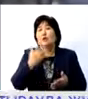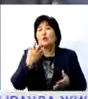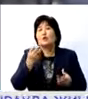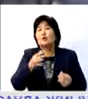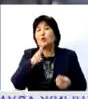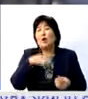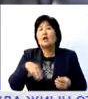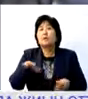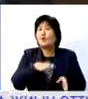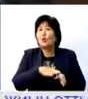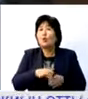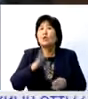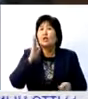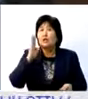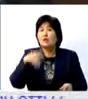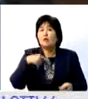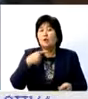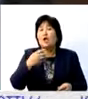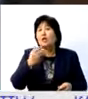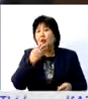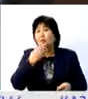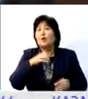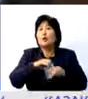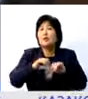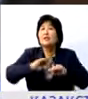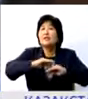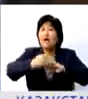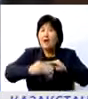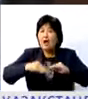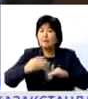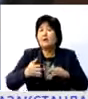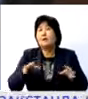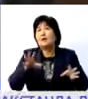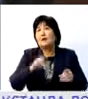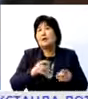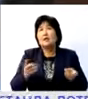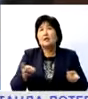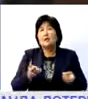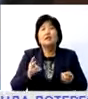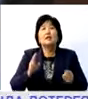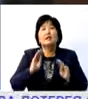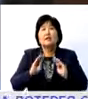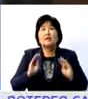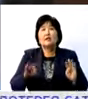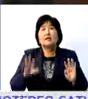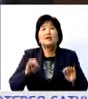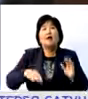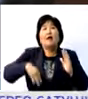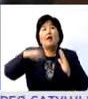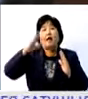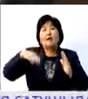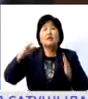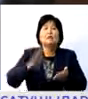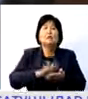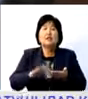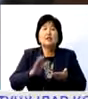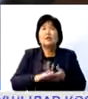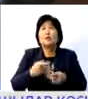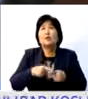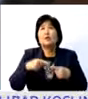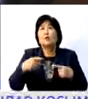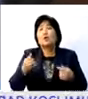барлық орындалатын болса да депотрасылардың барлығын қаптап ана стойкілердің бәрін әрлеп сырлап тазалап одан